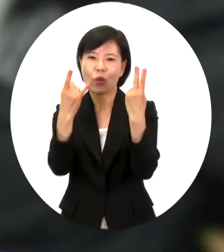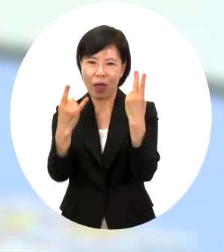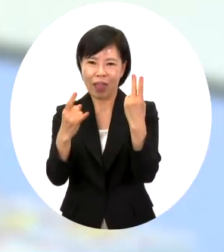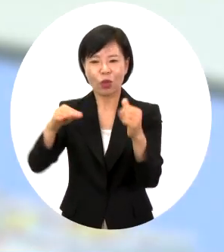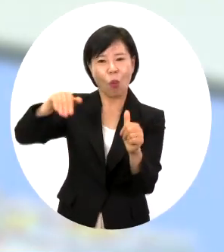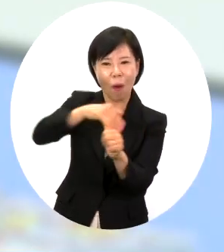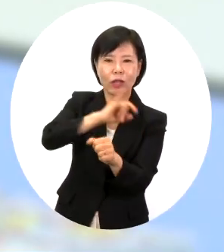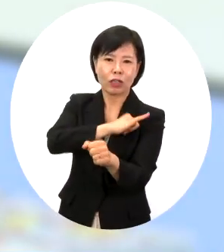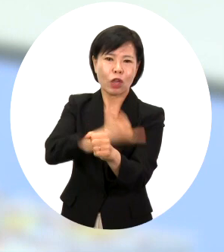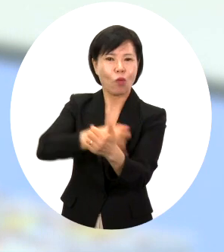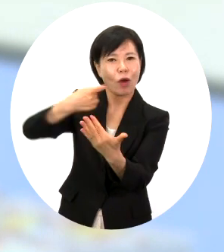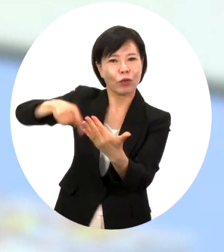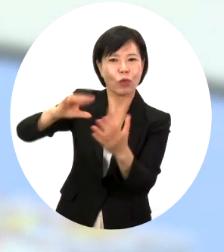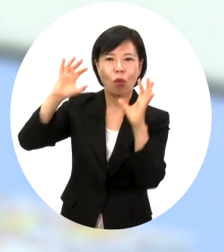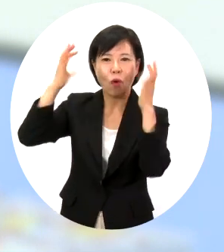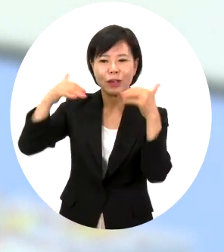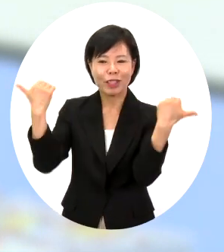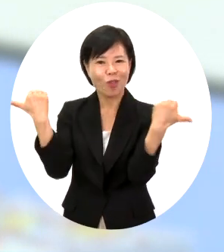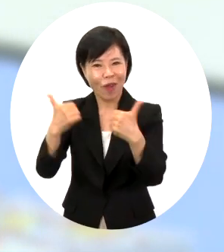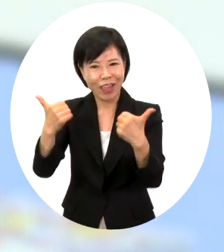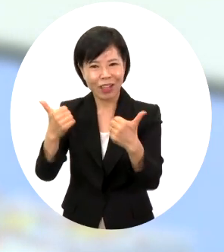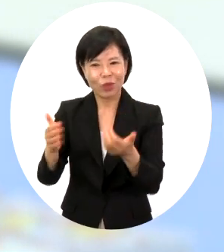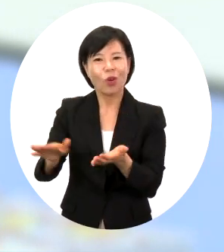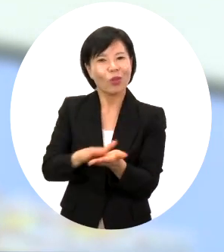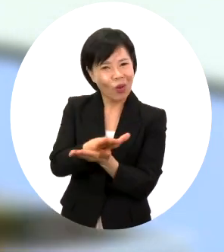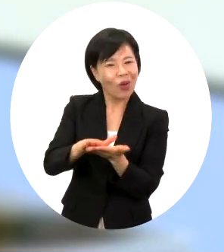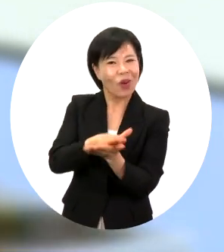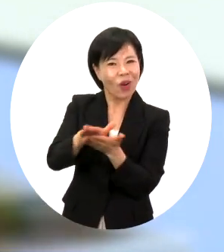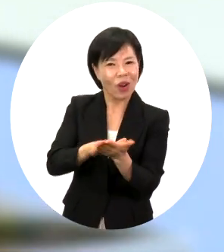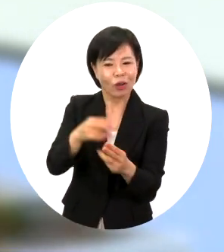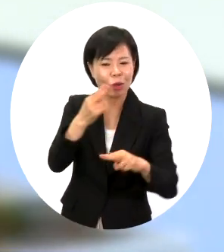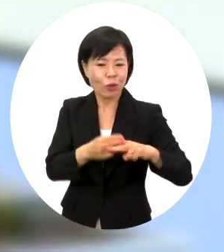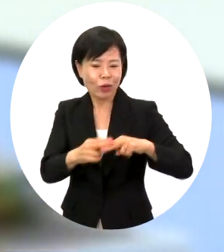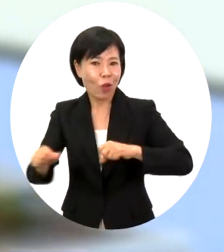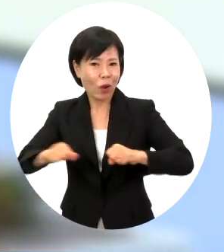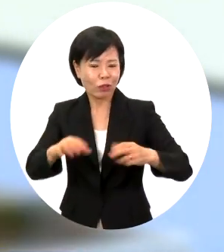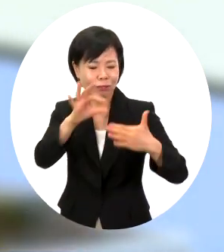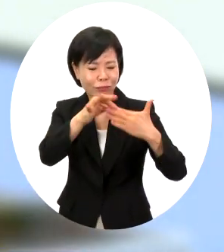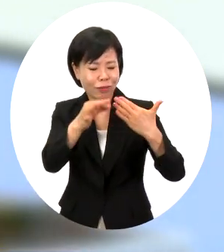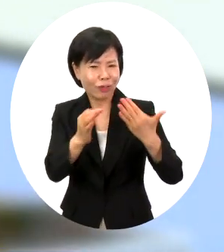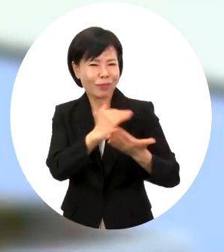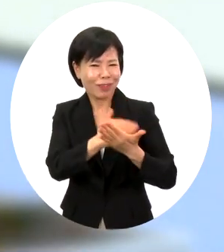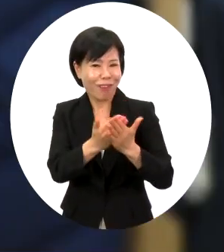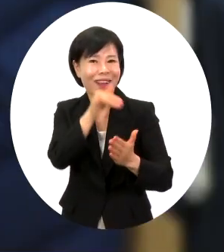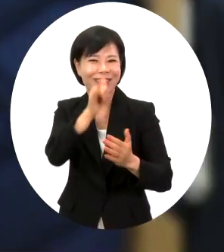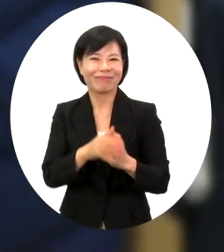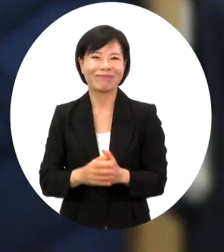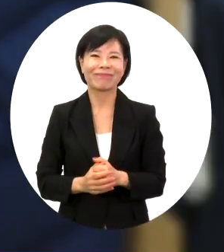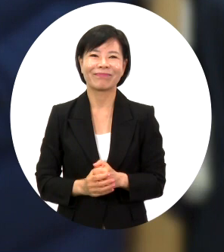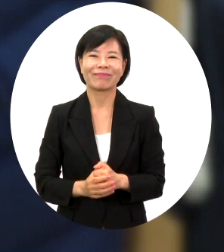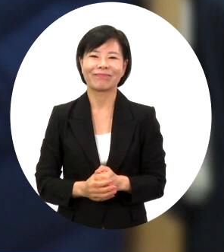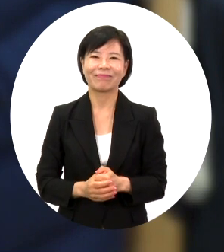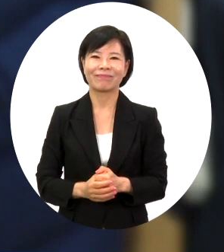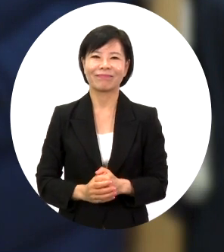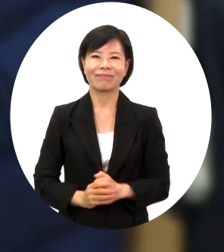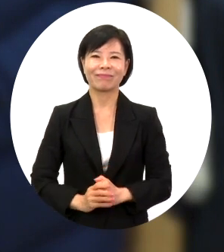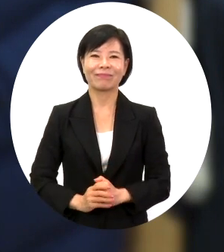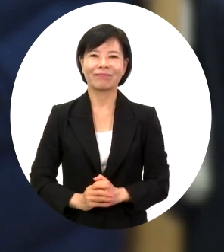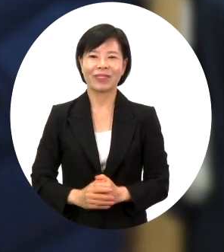나들이, 환경, 인권교육, 어린이 회의, 놀이마당, 요리 활동 등으로 다양하게 구성합니다.